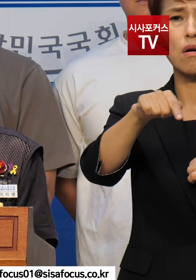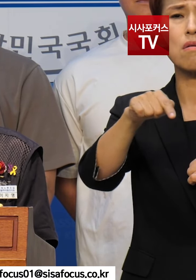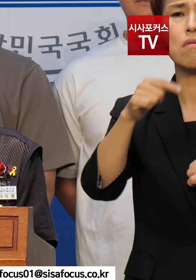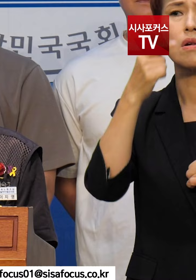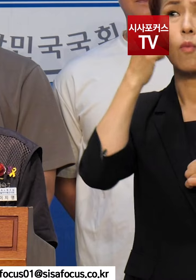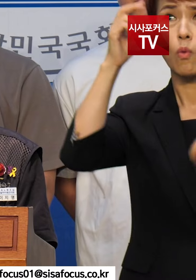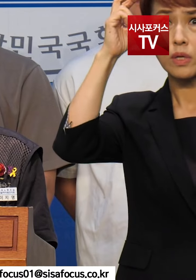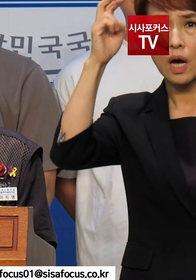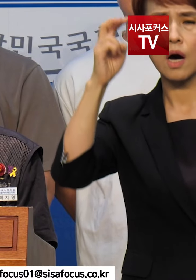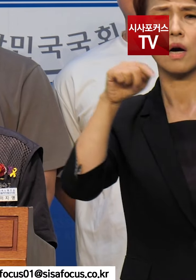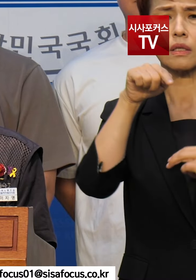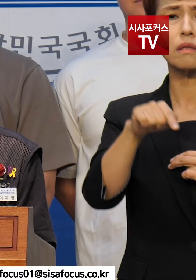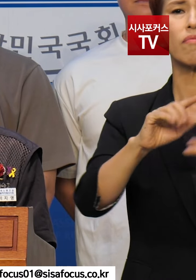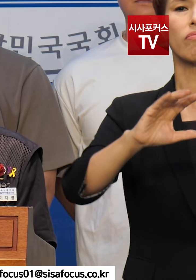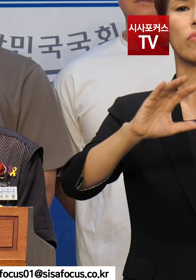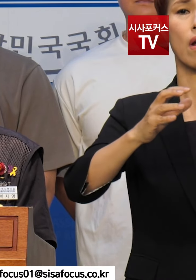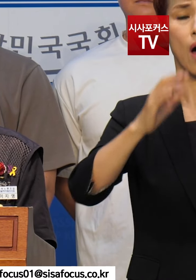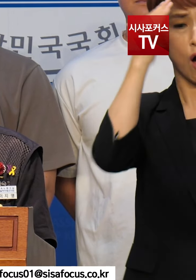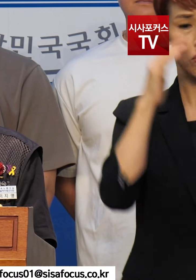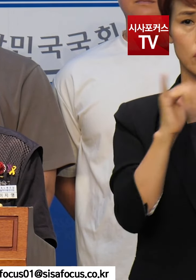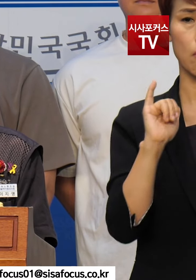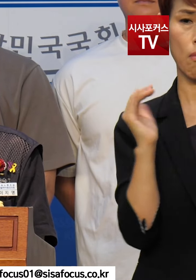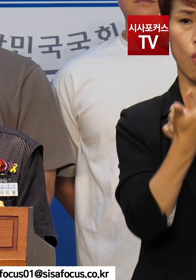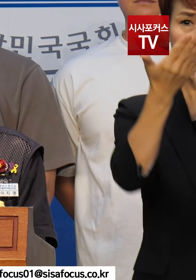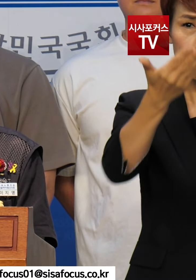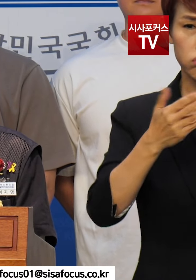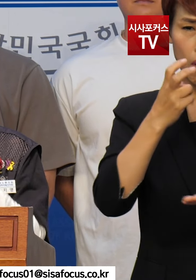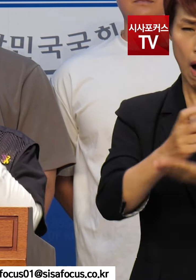지켜줄 수 있는 법과 제도가 하나도 없다는 것을